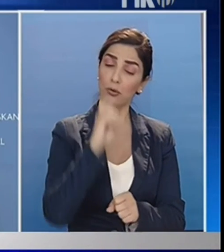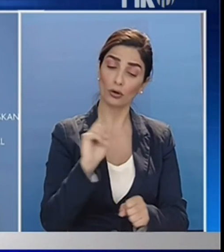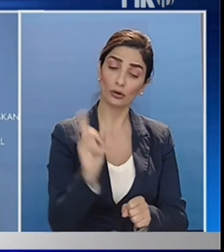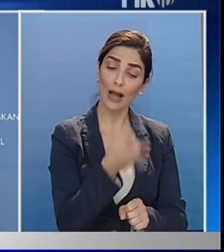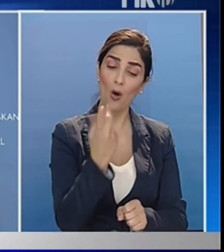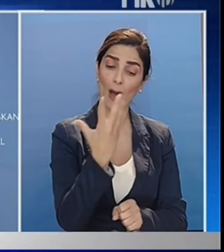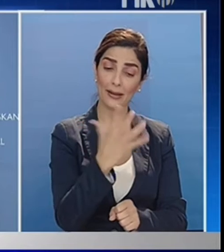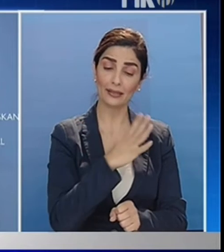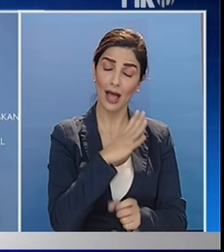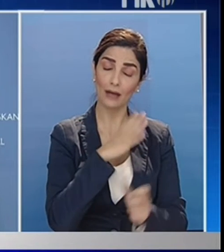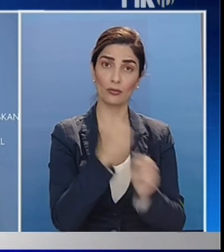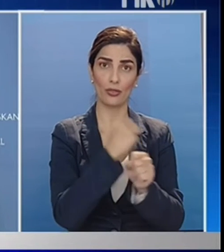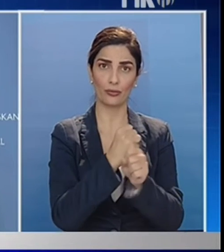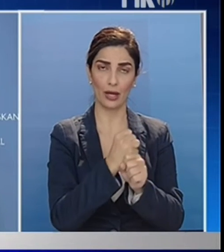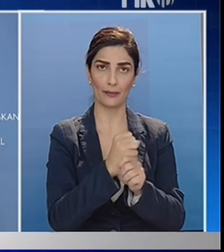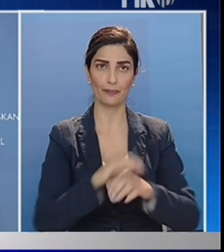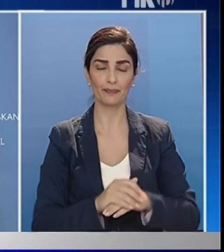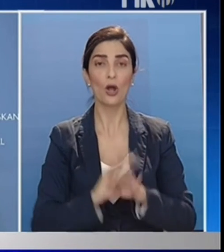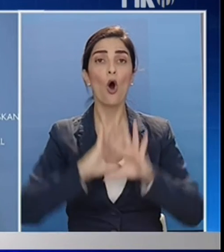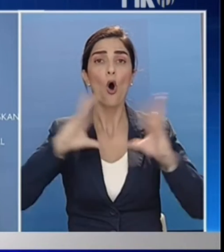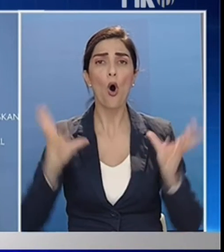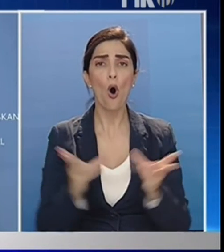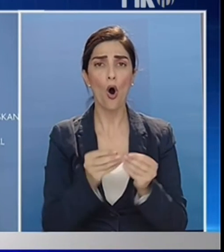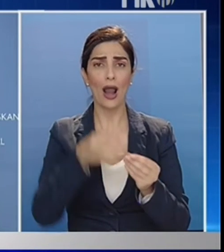Αναστέλλεται η λειτουργία όλων των χώρων εστίασης,